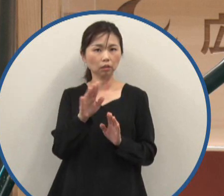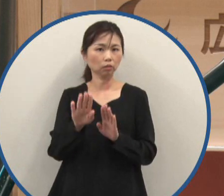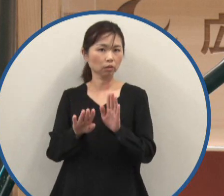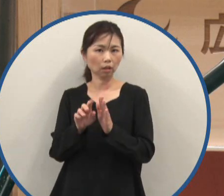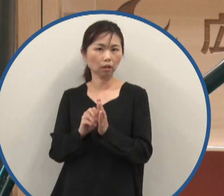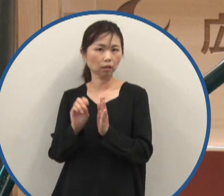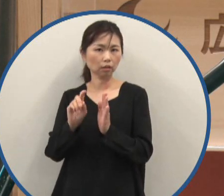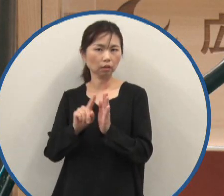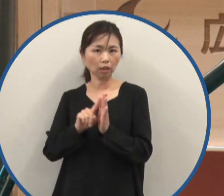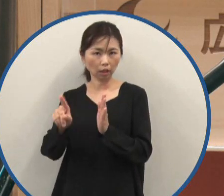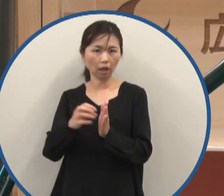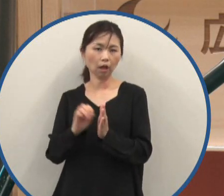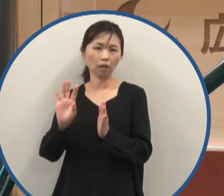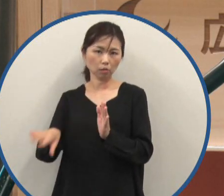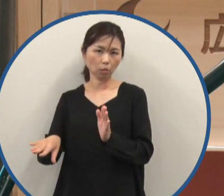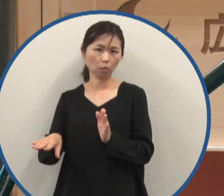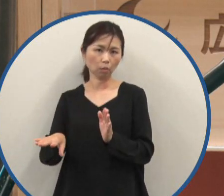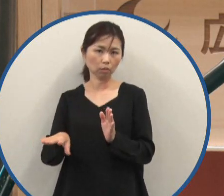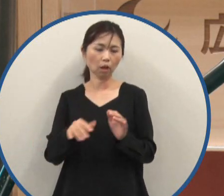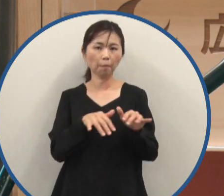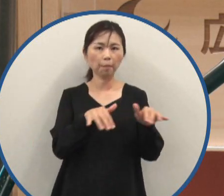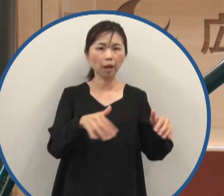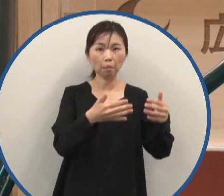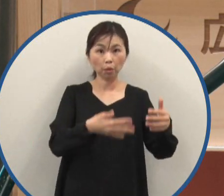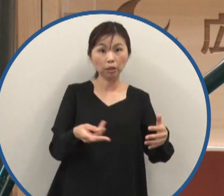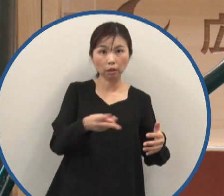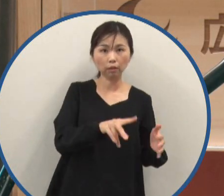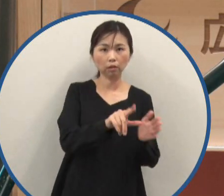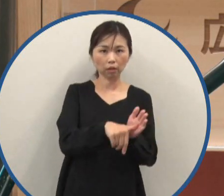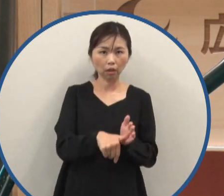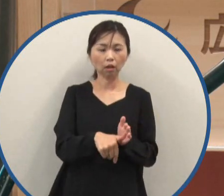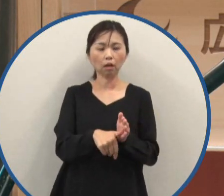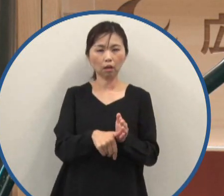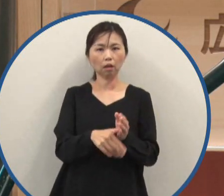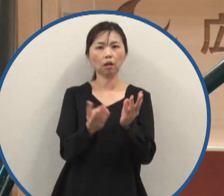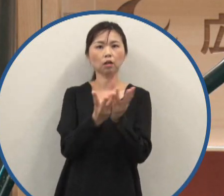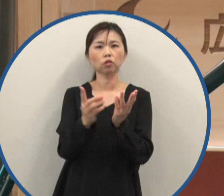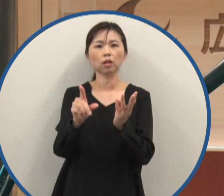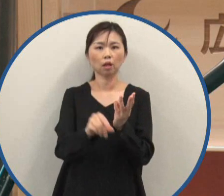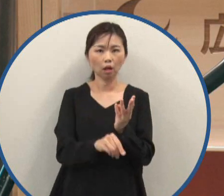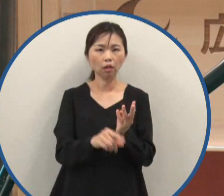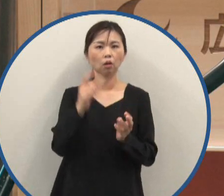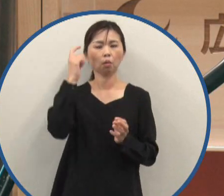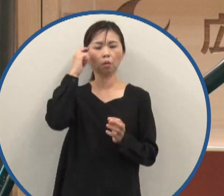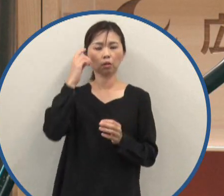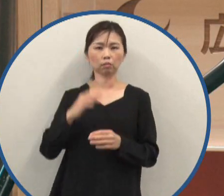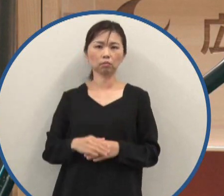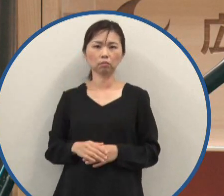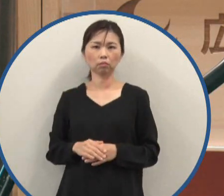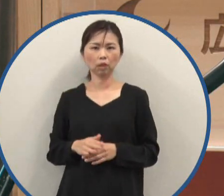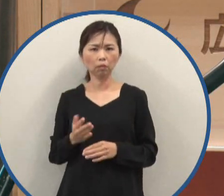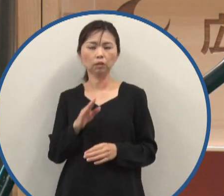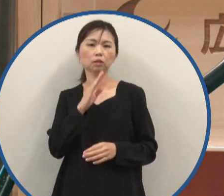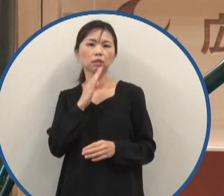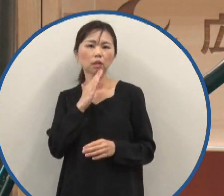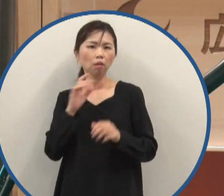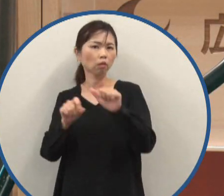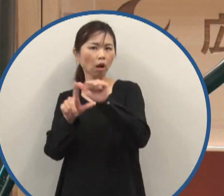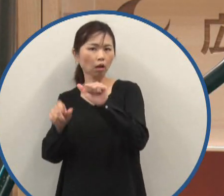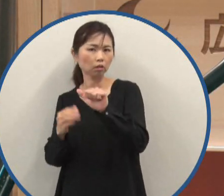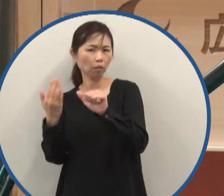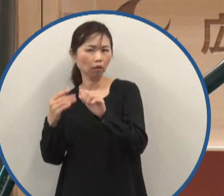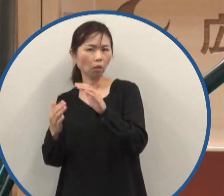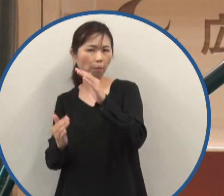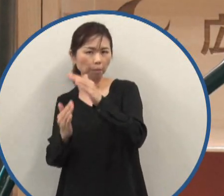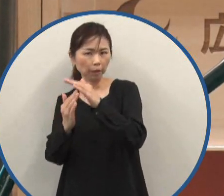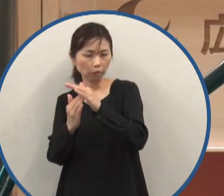止になるとですね、ああ、もう減ったんだと、でも前回のピークよりもピークぐらいで